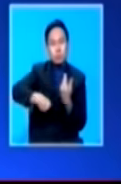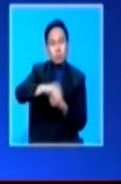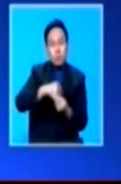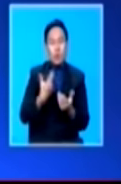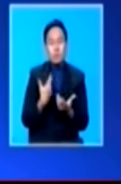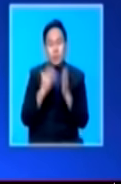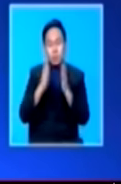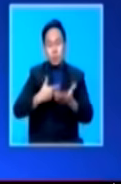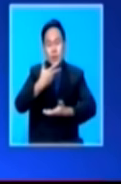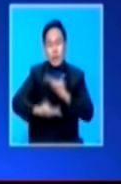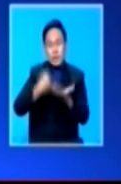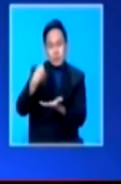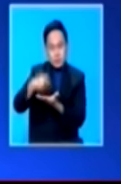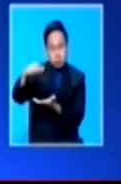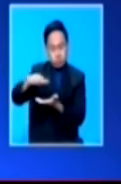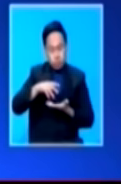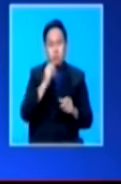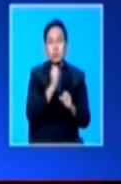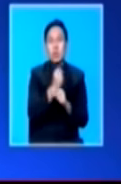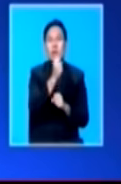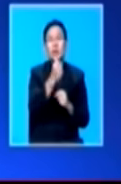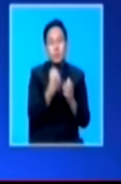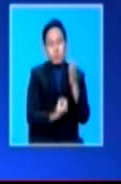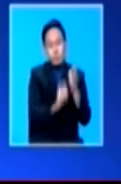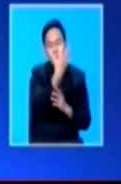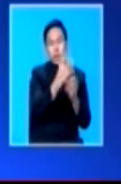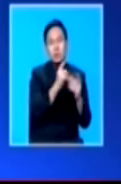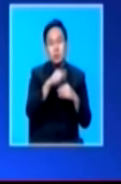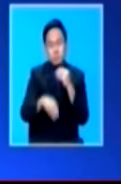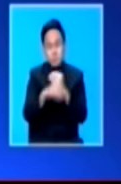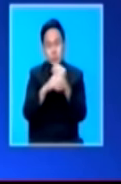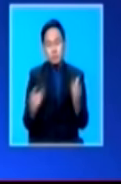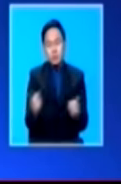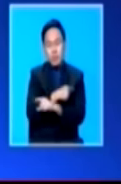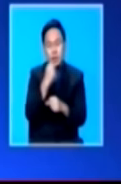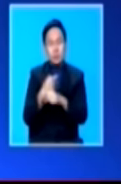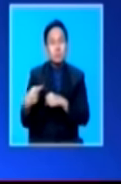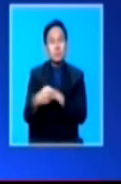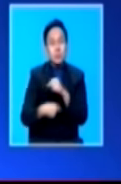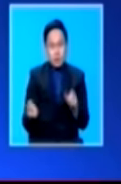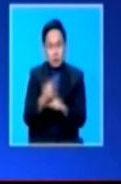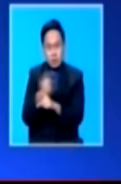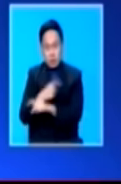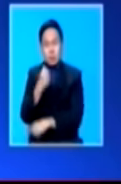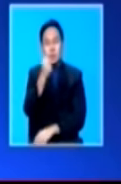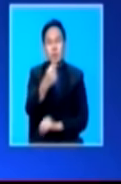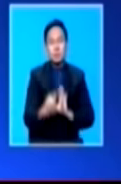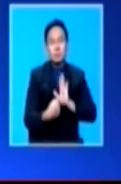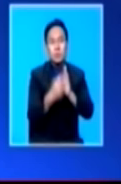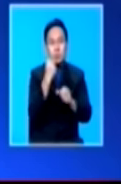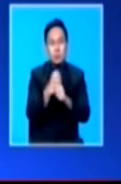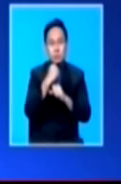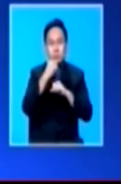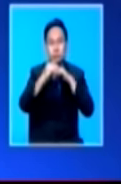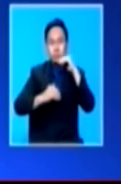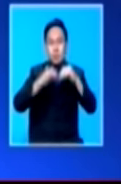ารับซื้อถึงที่นะครับมีการขยายพื้นที่การปลูกผักมากขึ้นแทนการนาปลังมากขึ้นเรื่อยๆนะครับเป็นตัวอย่างแห่งความสำเร็จของ